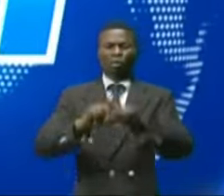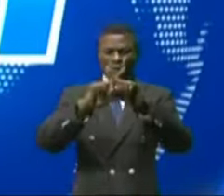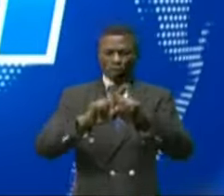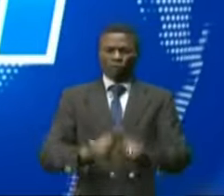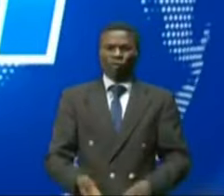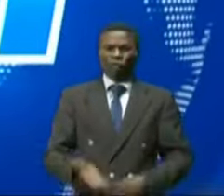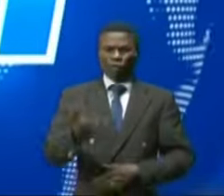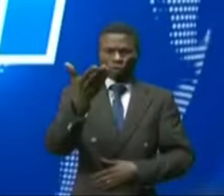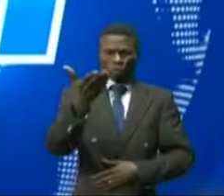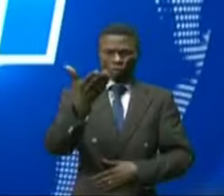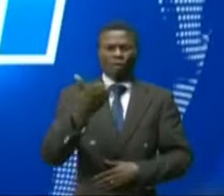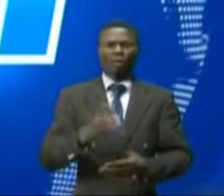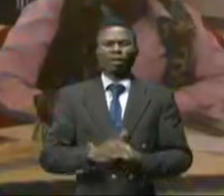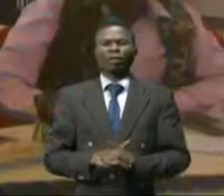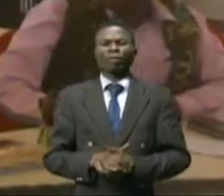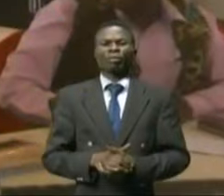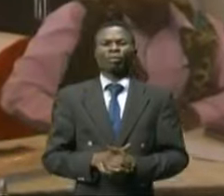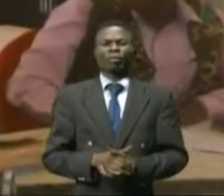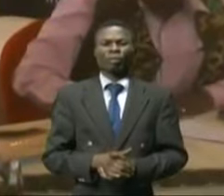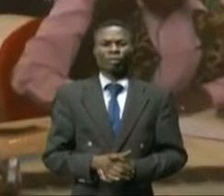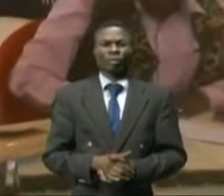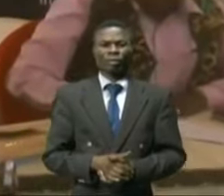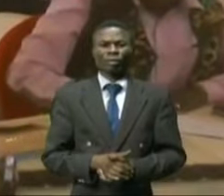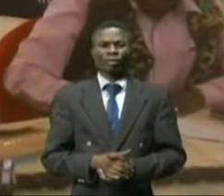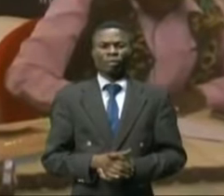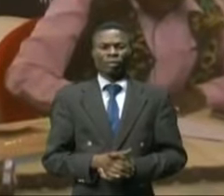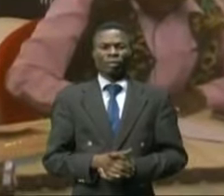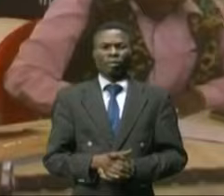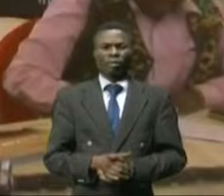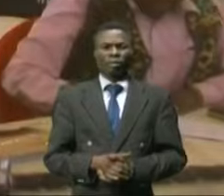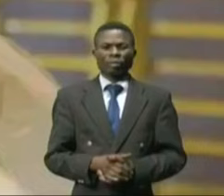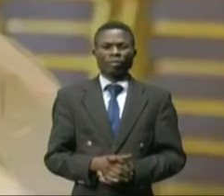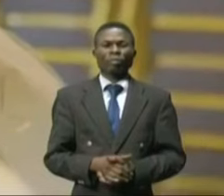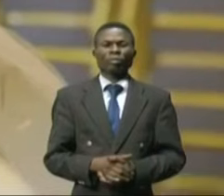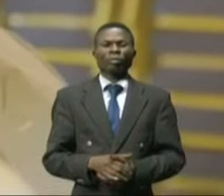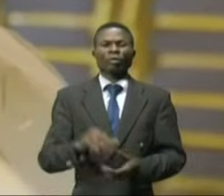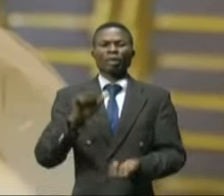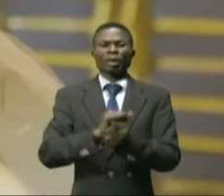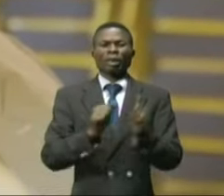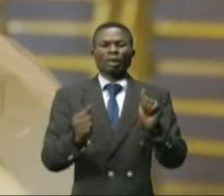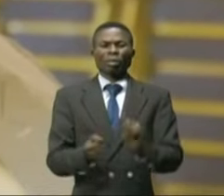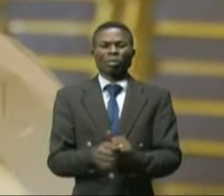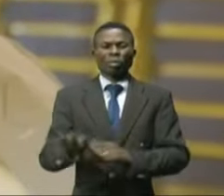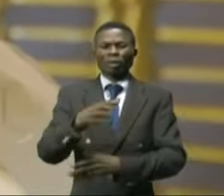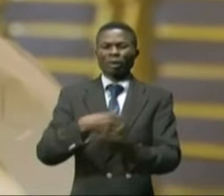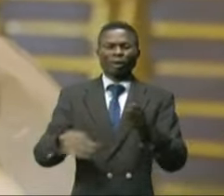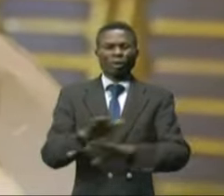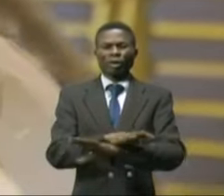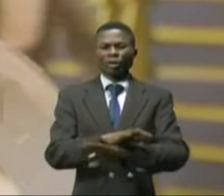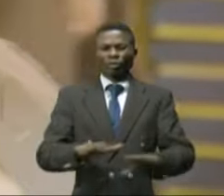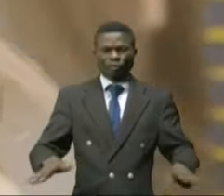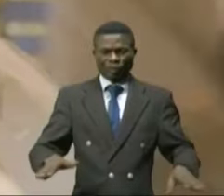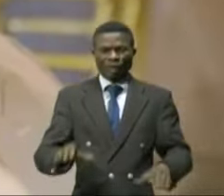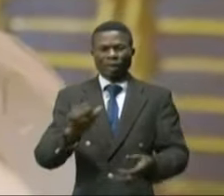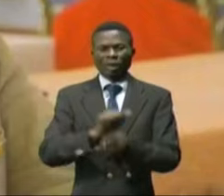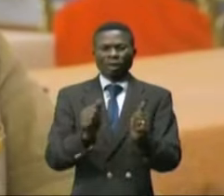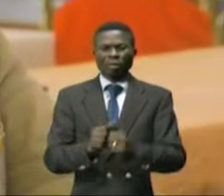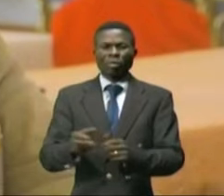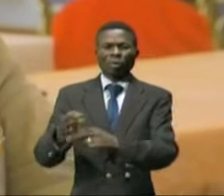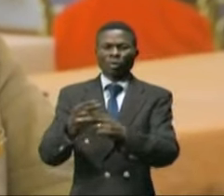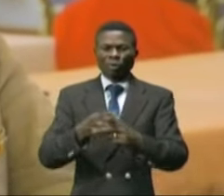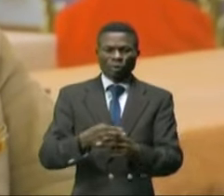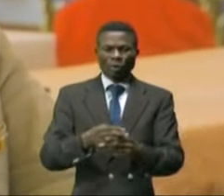Junior Selemani dans ce reportage. Le conflit coutumier vit comme l'une des causes principales de l'insécurité